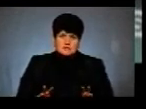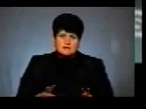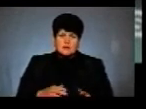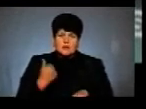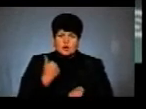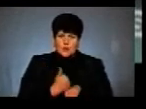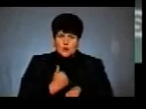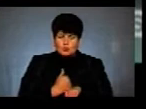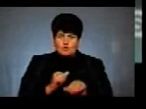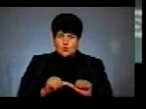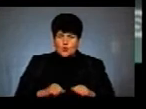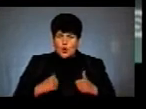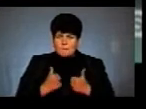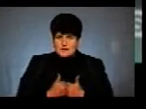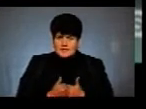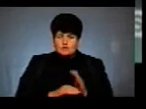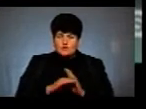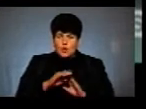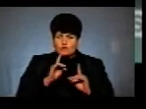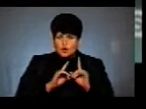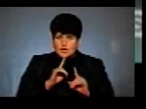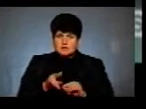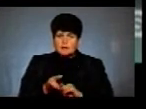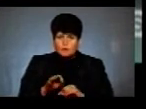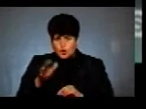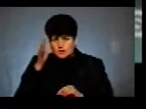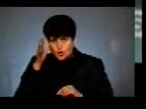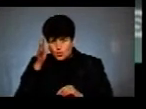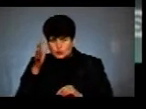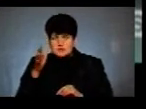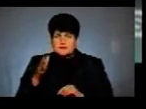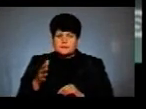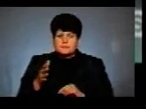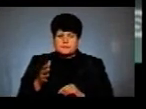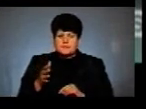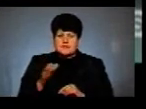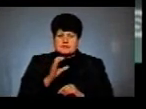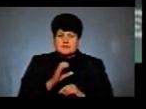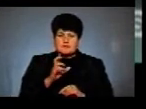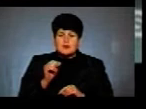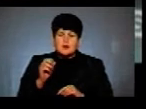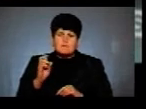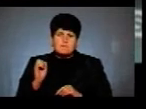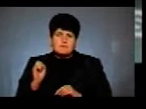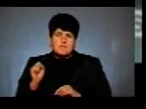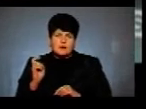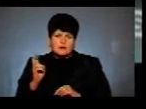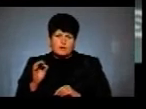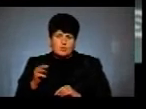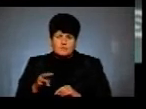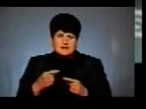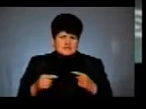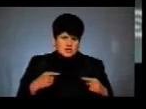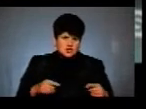головою комітету Верховної Ради по науці і освіті Сергієм Бабаком і з